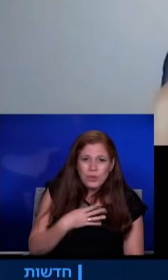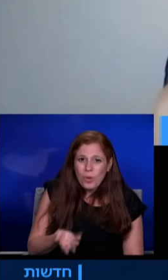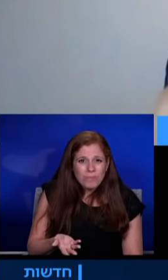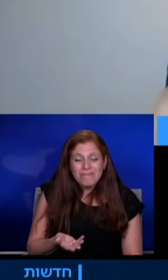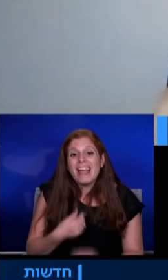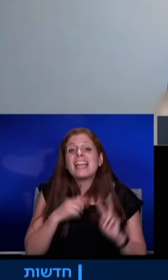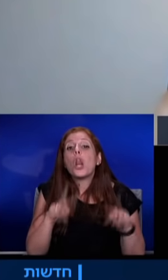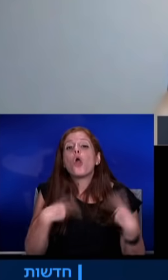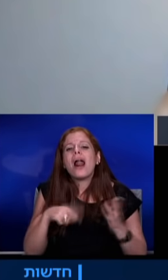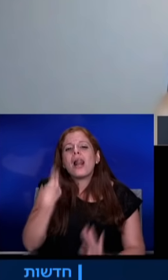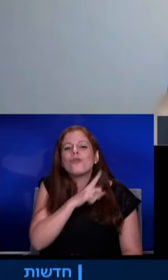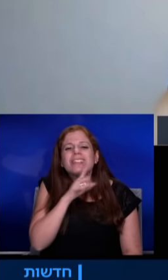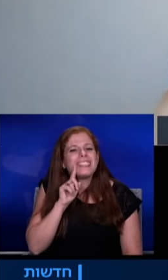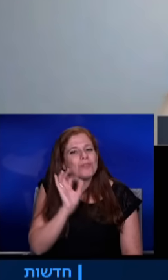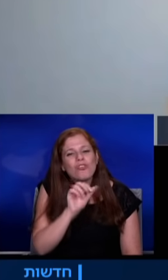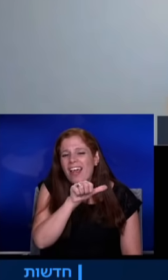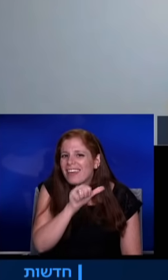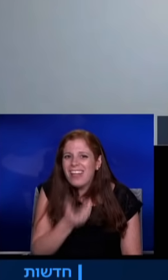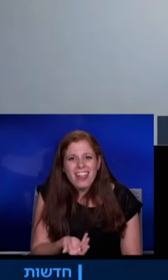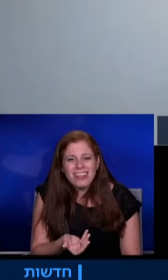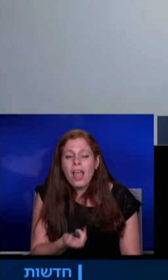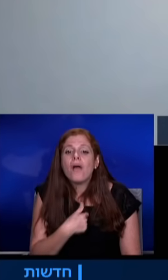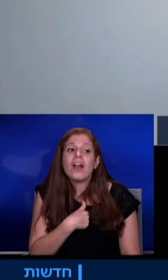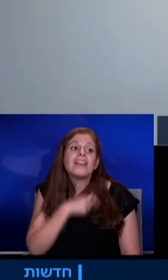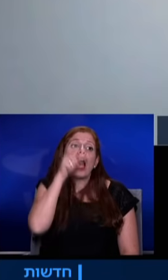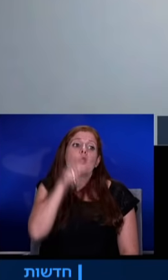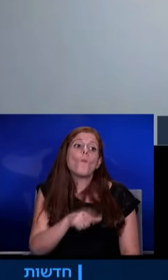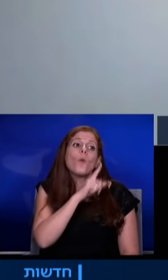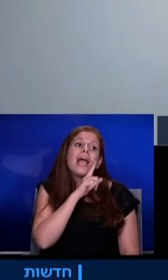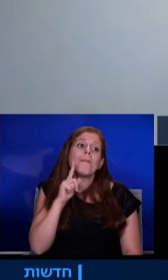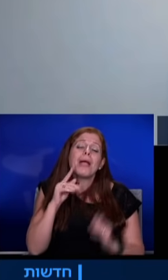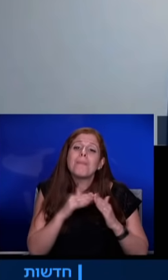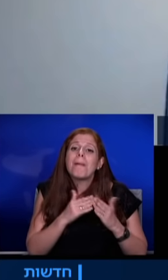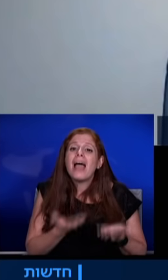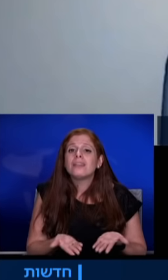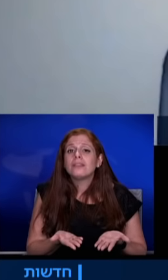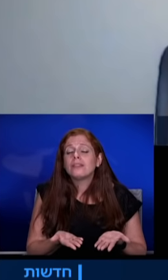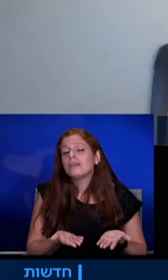יכולה להיות אמא של איתן, אבל אני הדמות האמאית בבית.